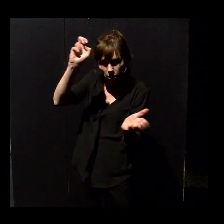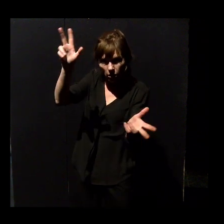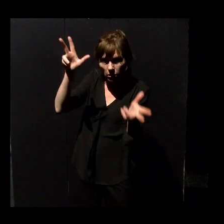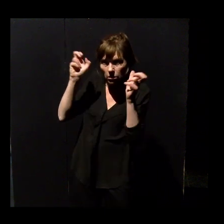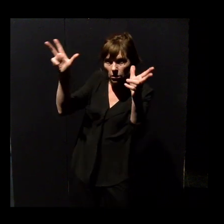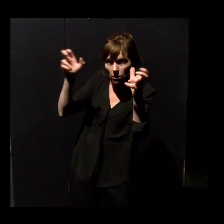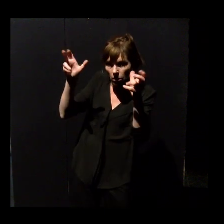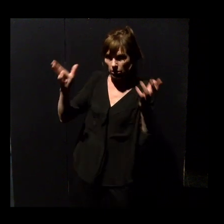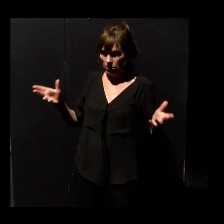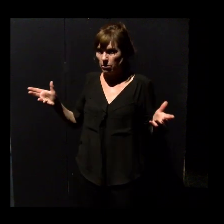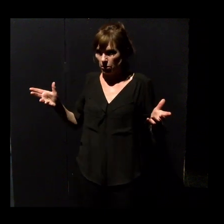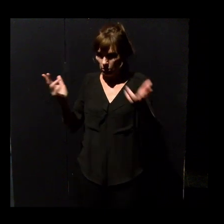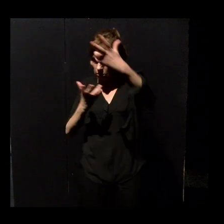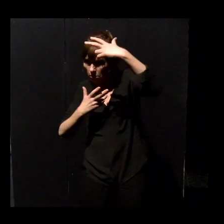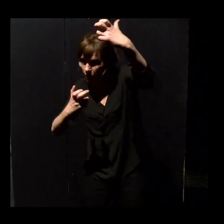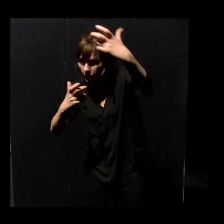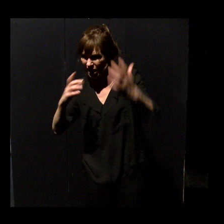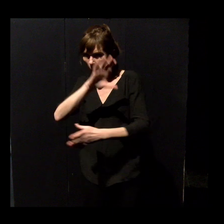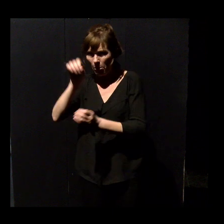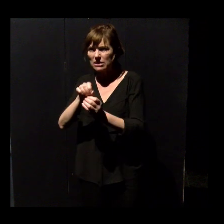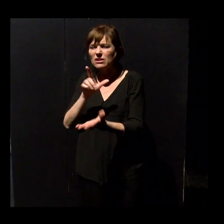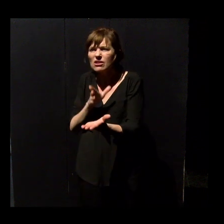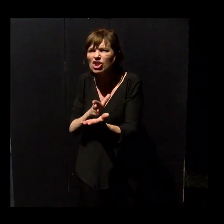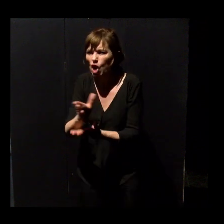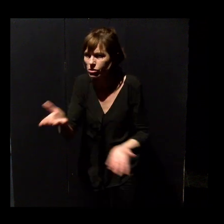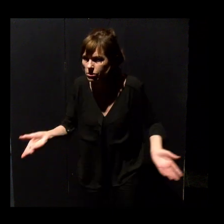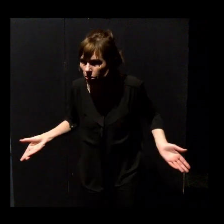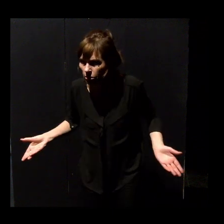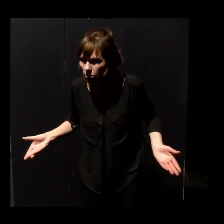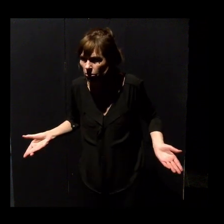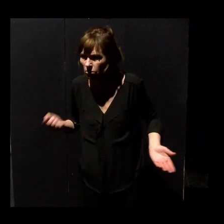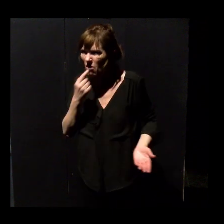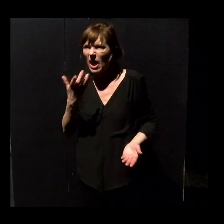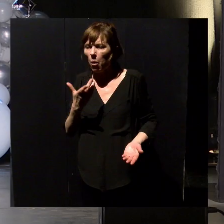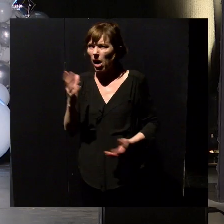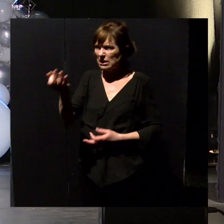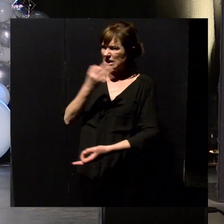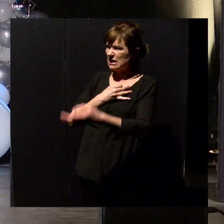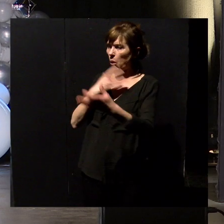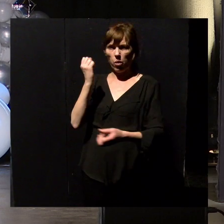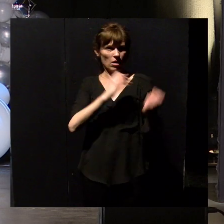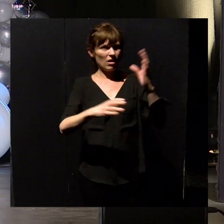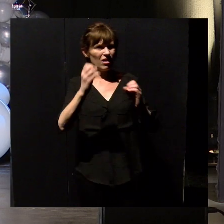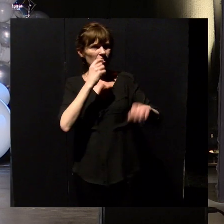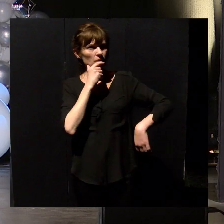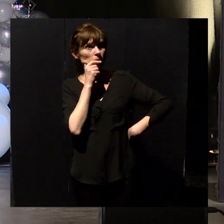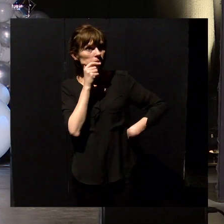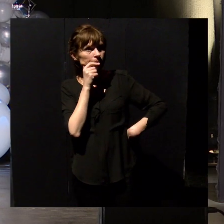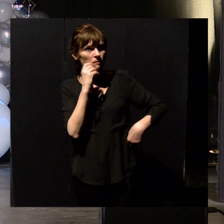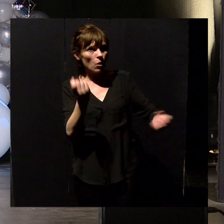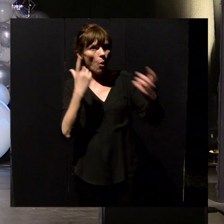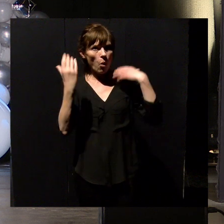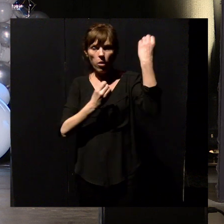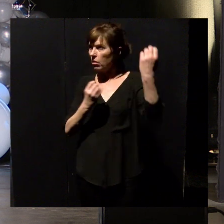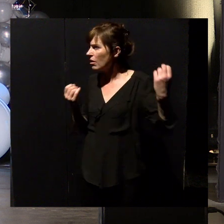sont mises en jeu pour l'accès à la sémantique, c'est-à-dire le sens des mots. Alors maintenant que je vous ai